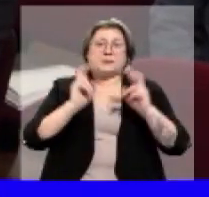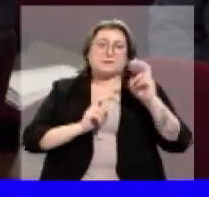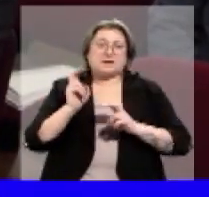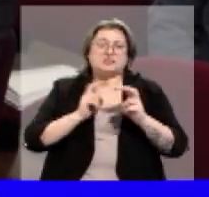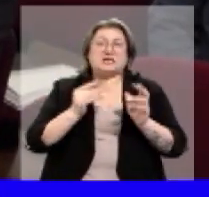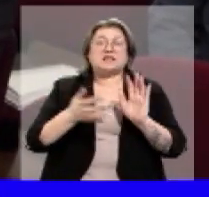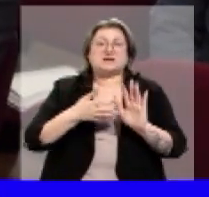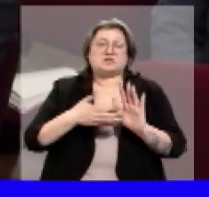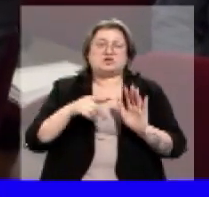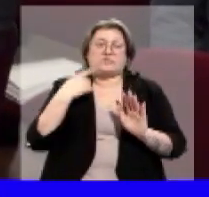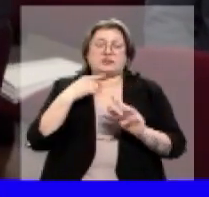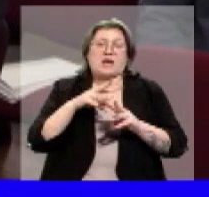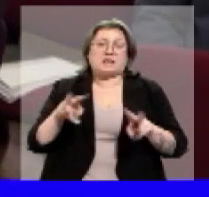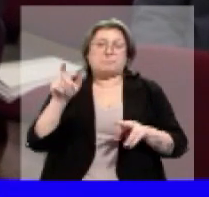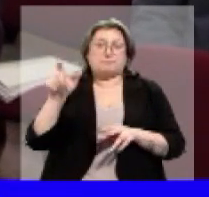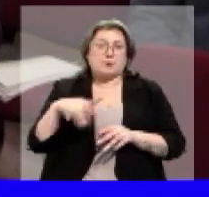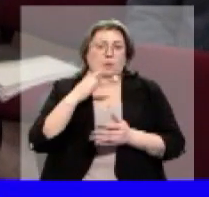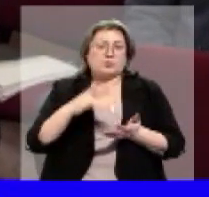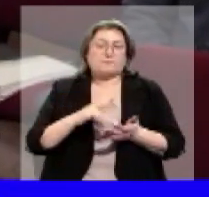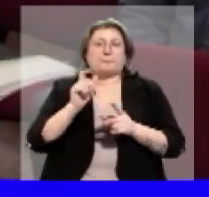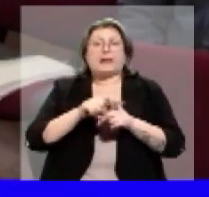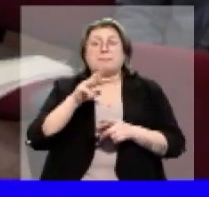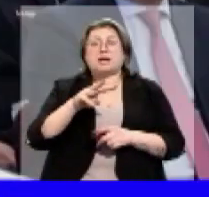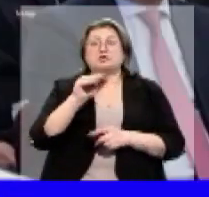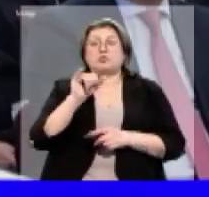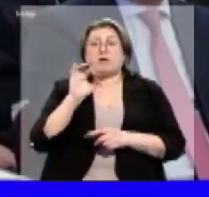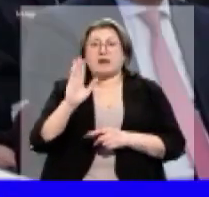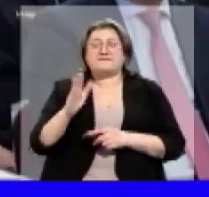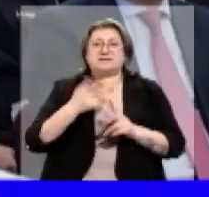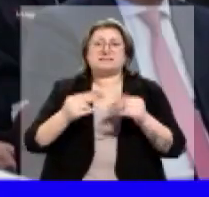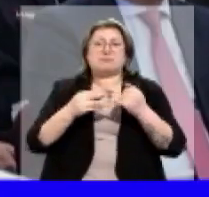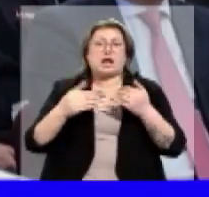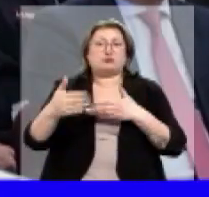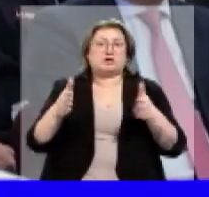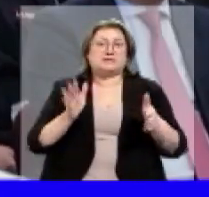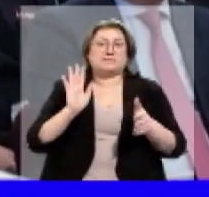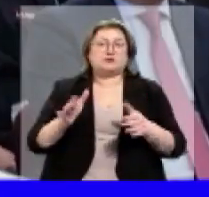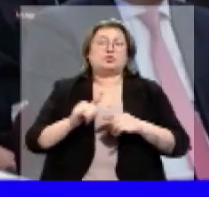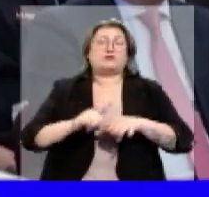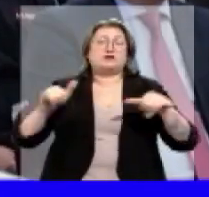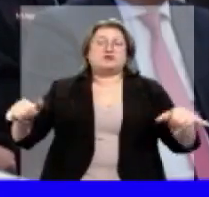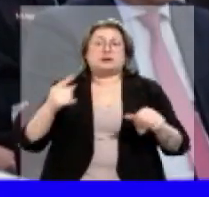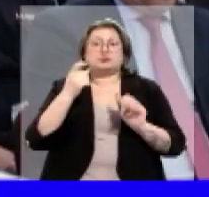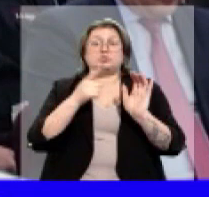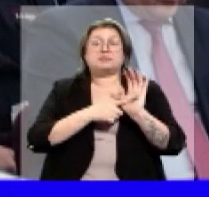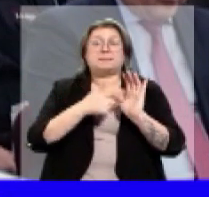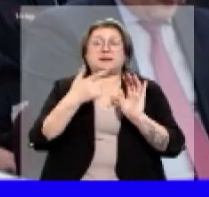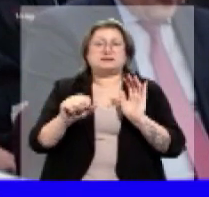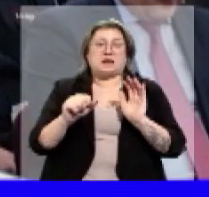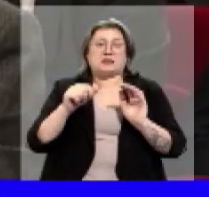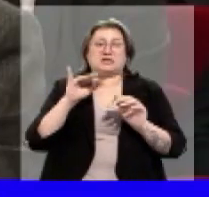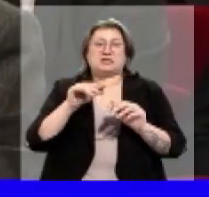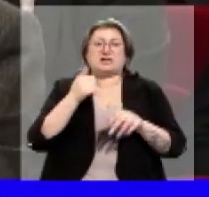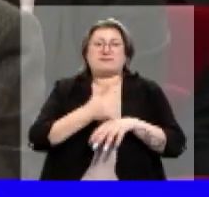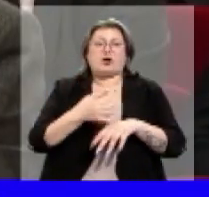предприятий недостаточно, рассказал аким города. По словам Марата Жундубаева, этот земельный участок планируется увеличить на 107 гектар. Кроме